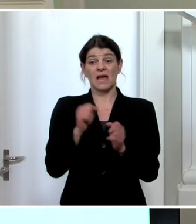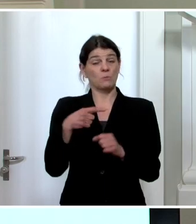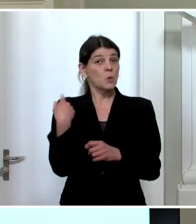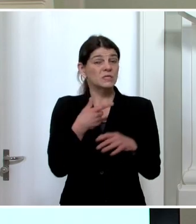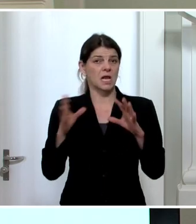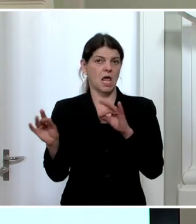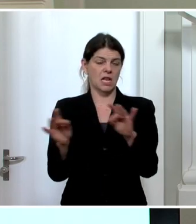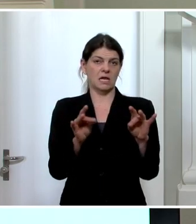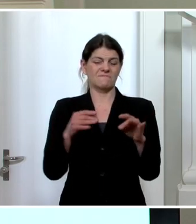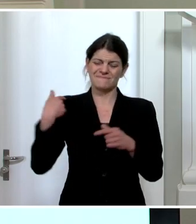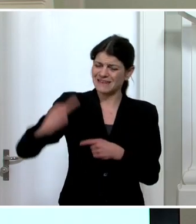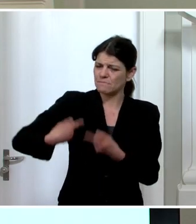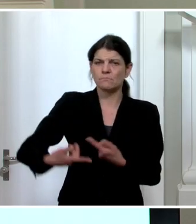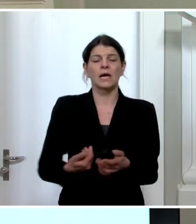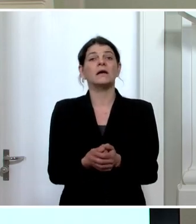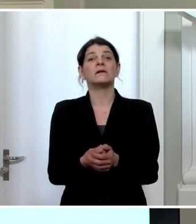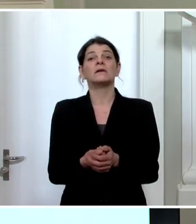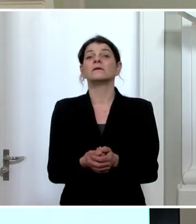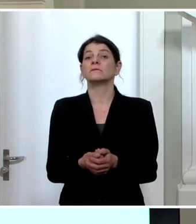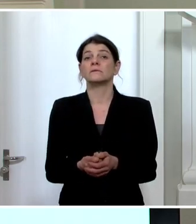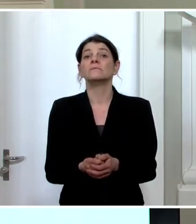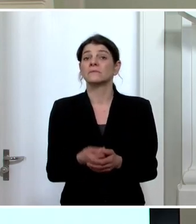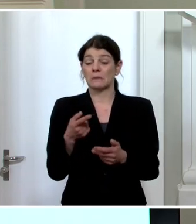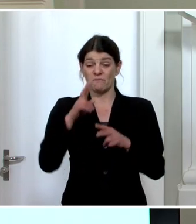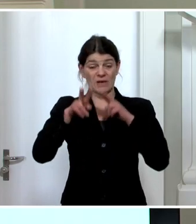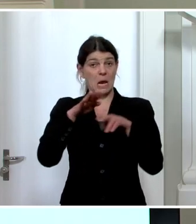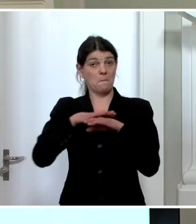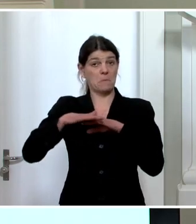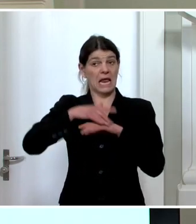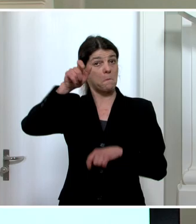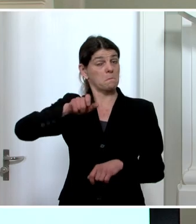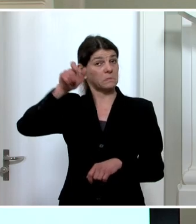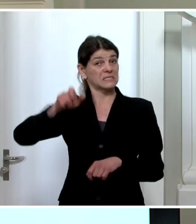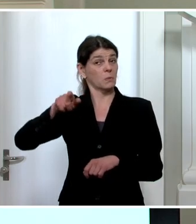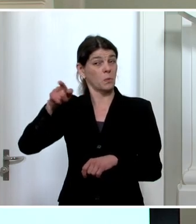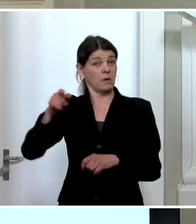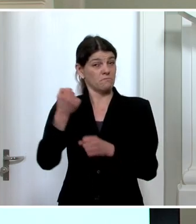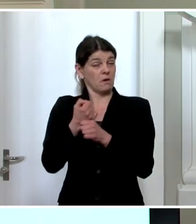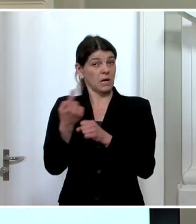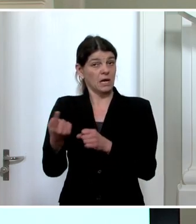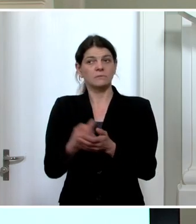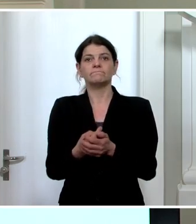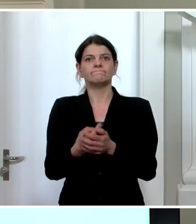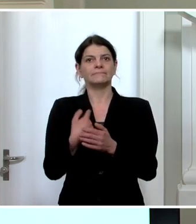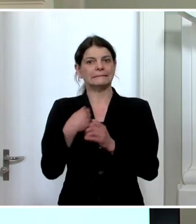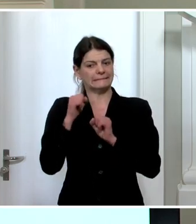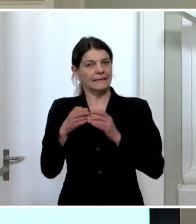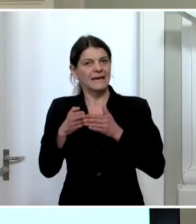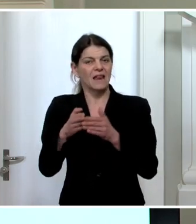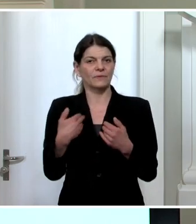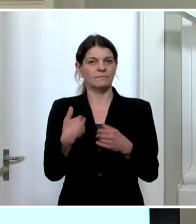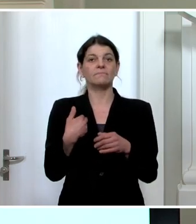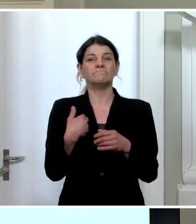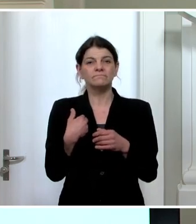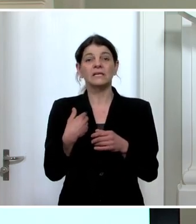Handlungen jederzeit den im Pflegebereich tätigen Personen den Rücken stärken können und sie